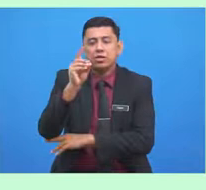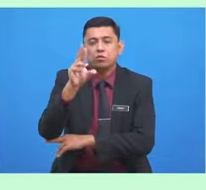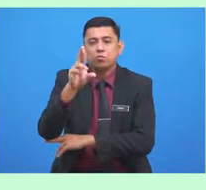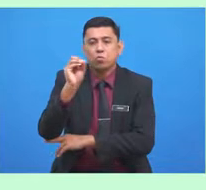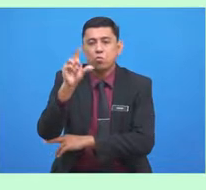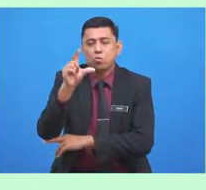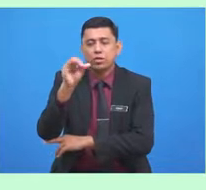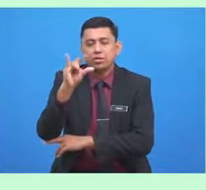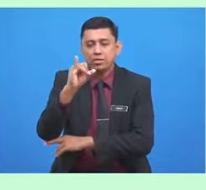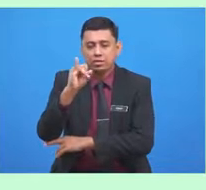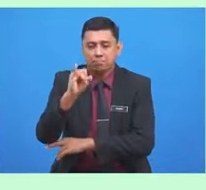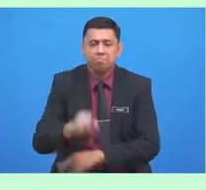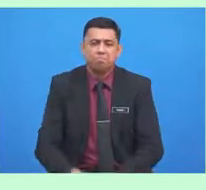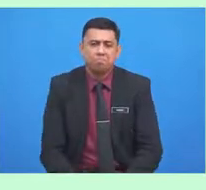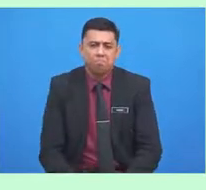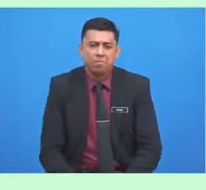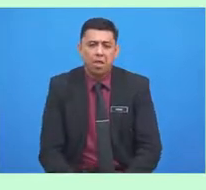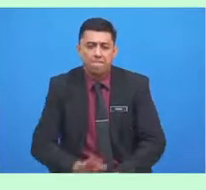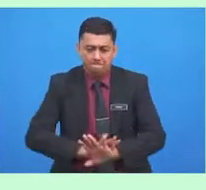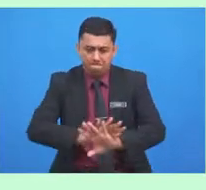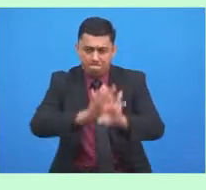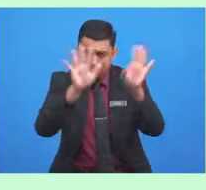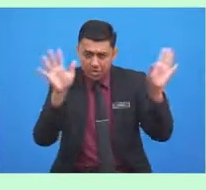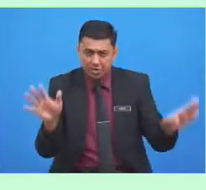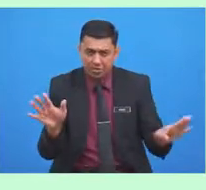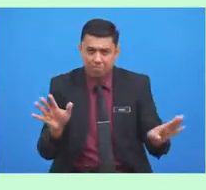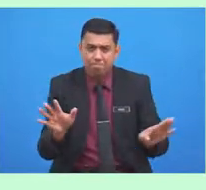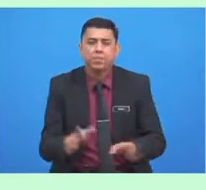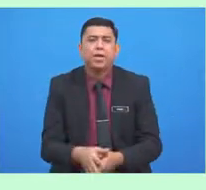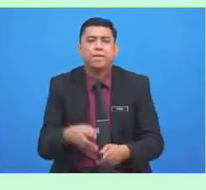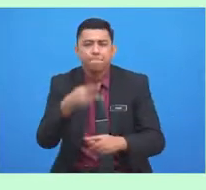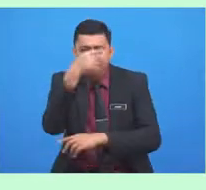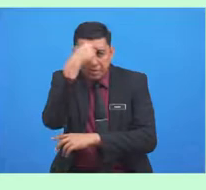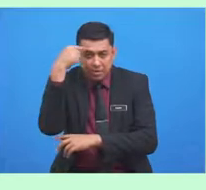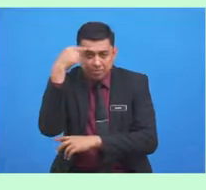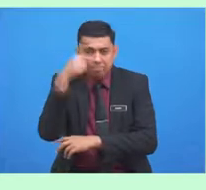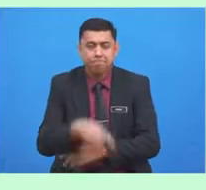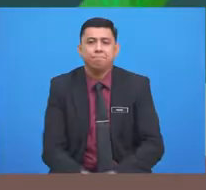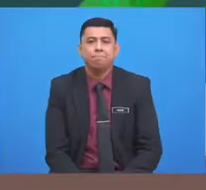Kelima, menerangkan keberkesanan kekerasan.